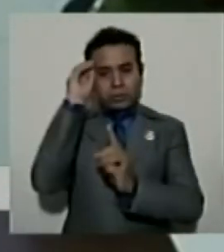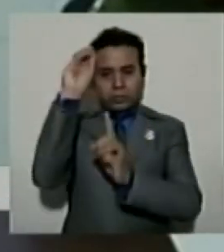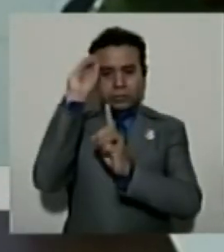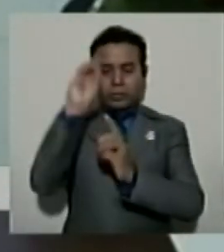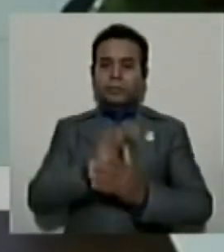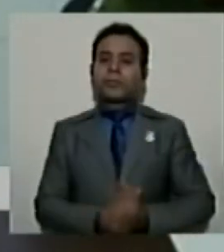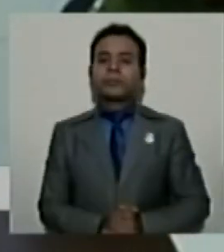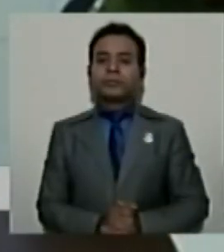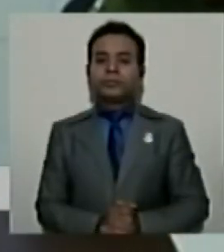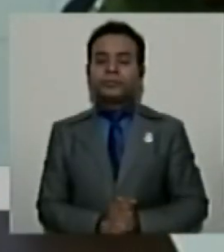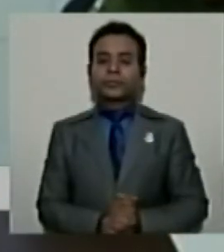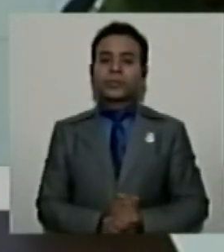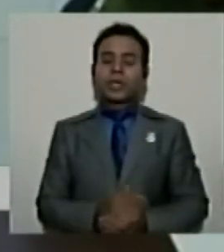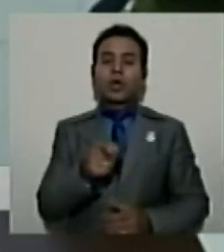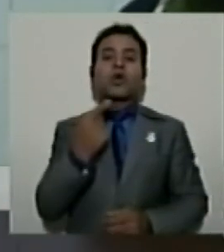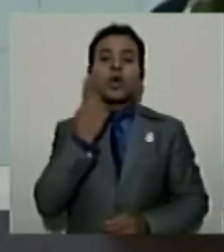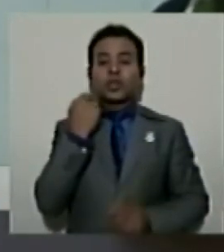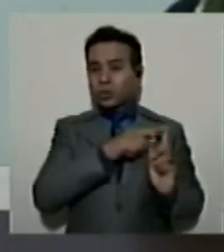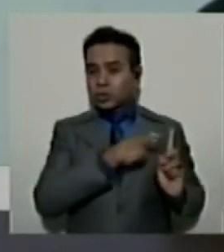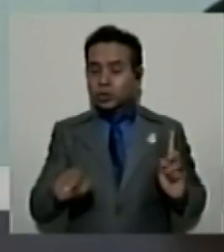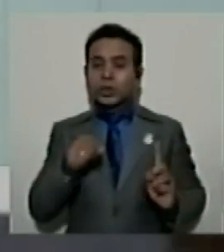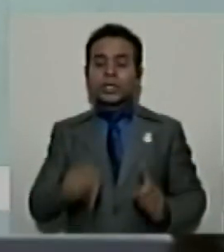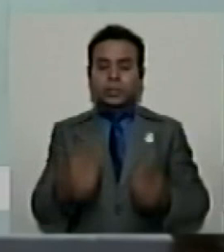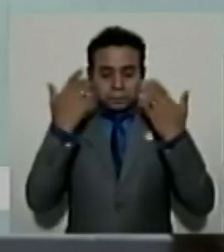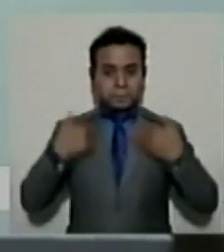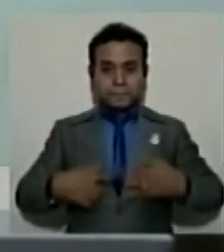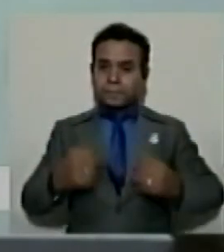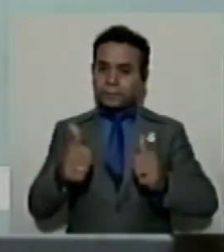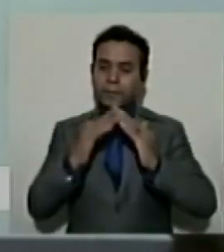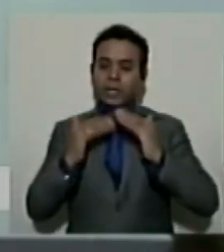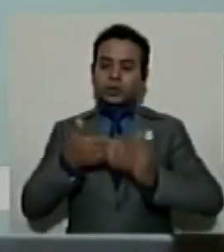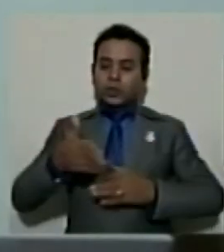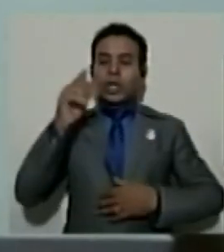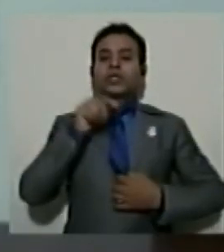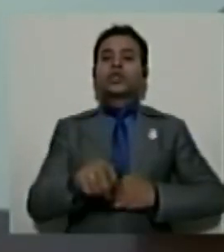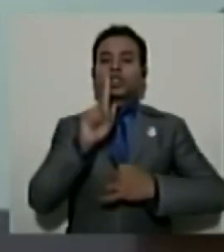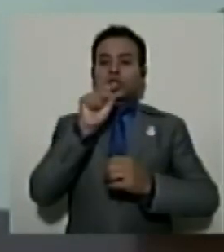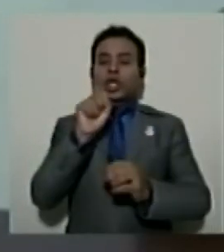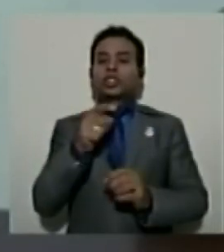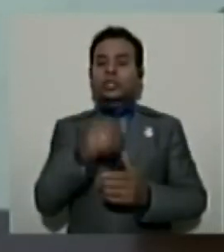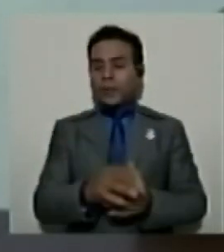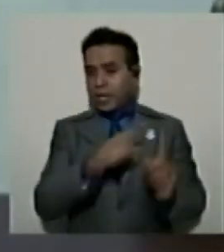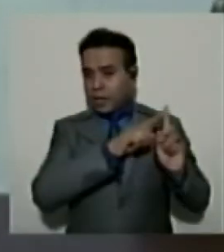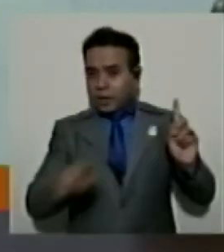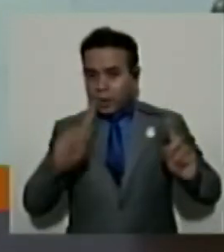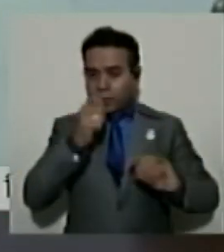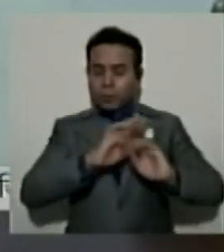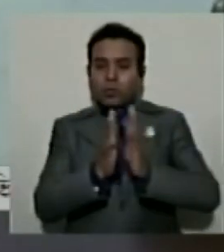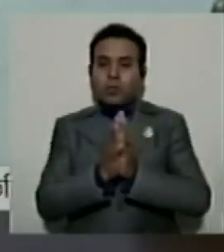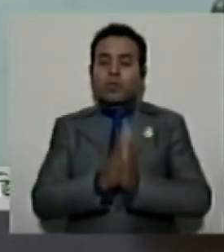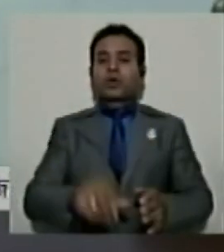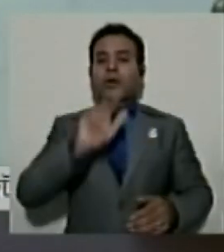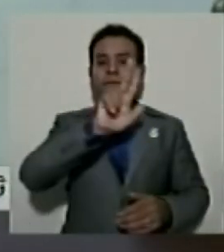এবং এ পর্যন্ত সুস্থ হয়েছেন 85 জন। যদি মৃত্যুর তথ্য বিশ্লেষণ করি তাহলে 10 জনের